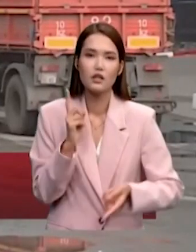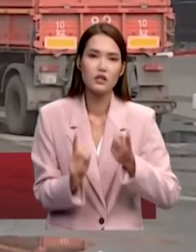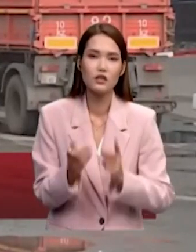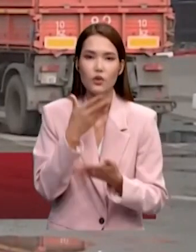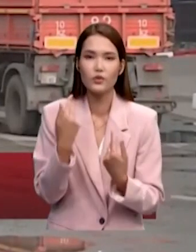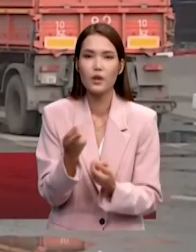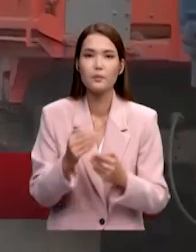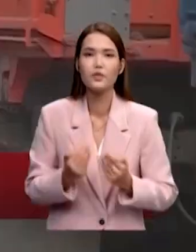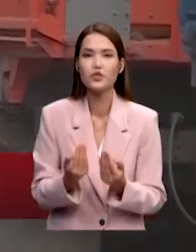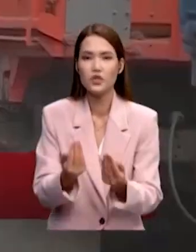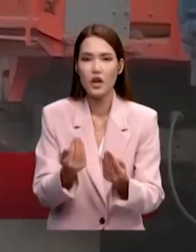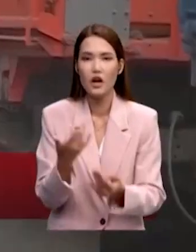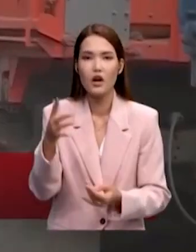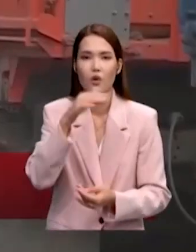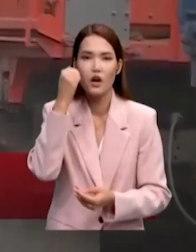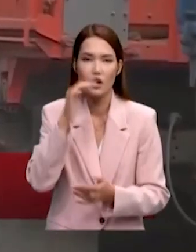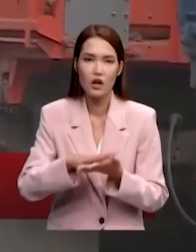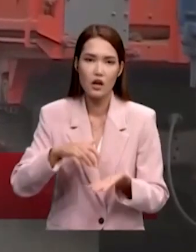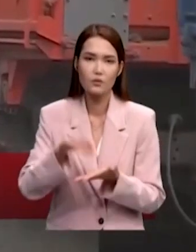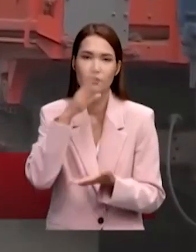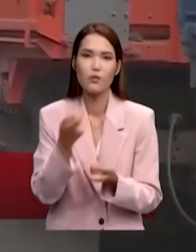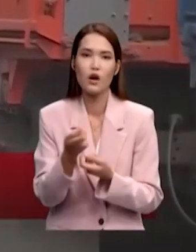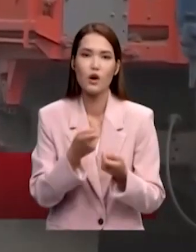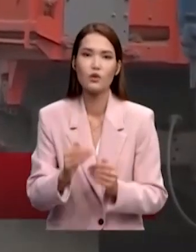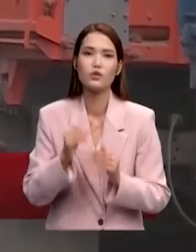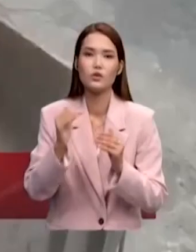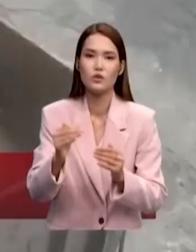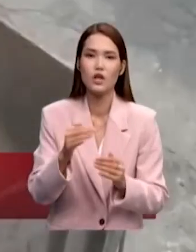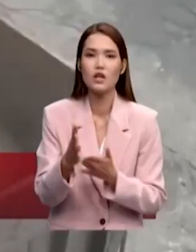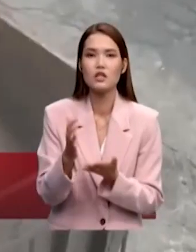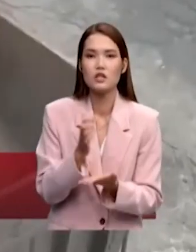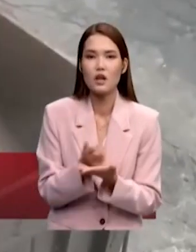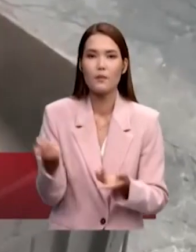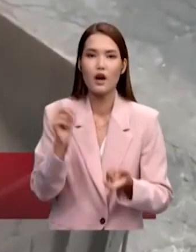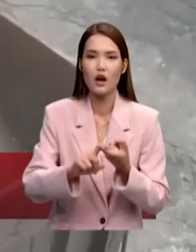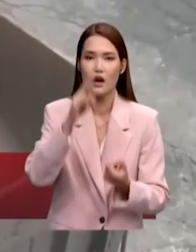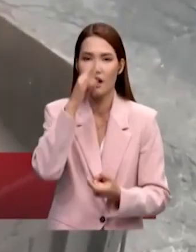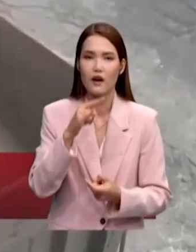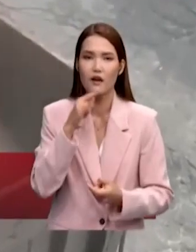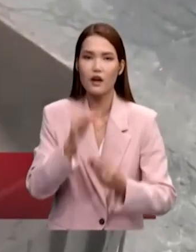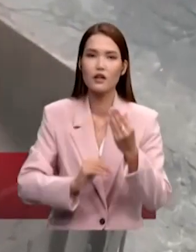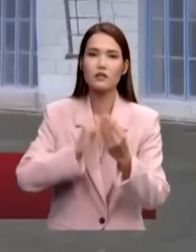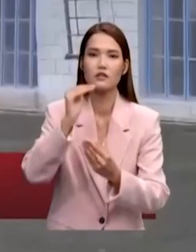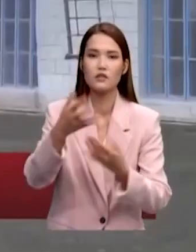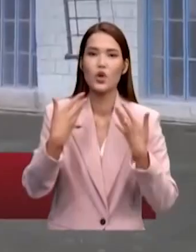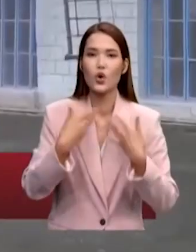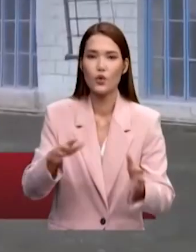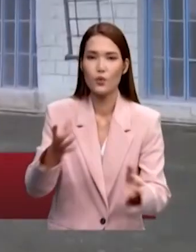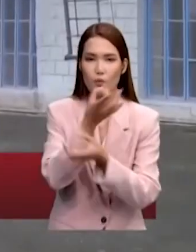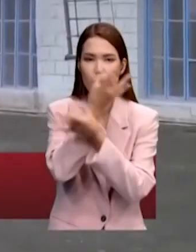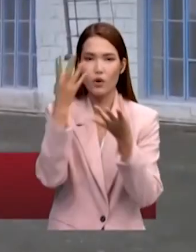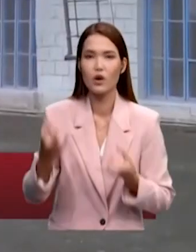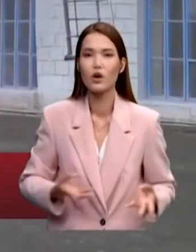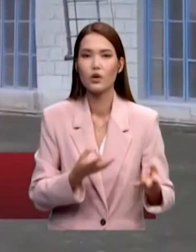гниет. По мнению главы Зернового союза, рост нерациональных запасов связан с тем, что Казахстан достиг пика выпуска этой культуры и